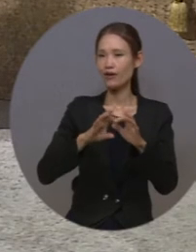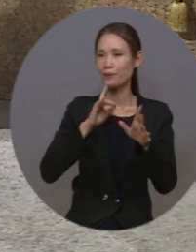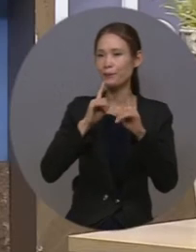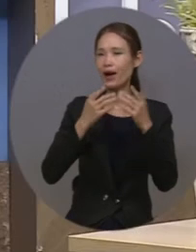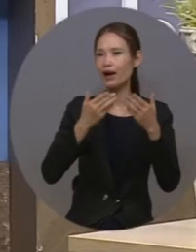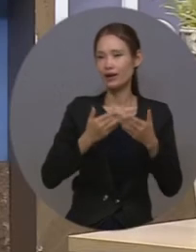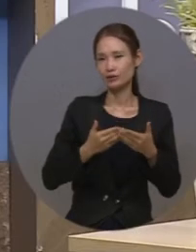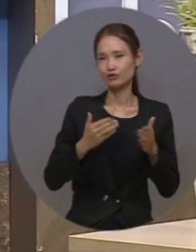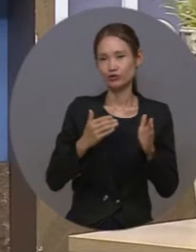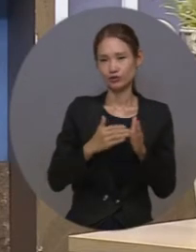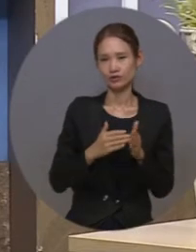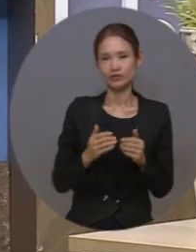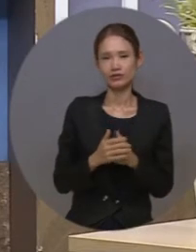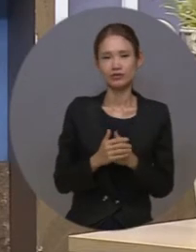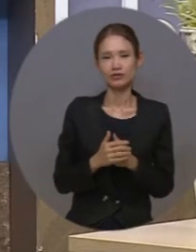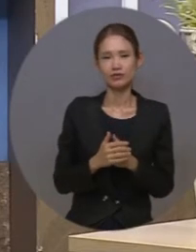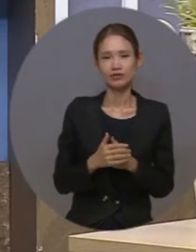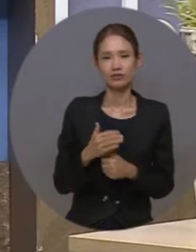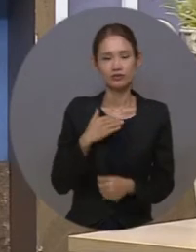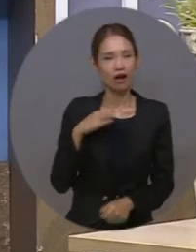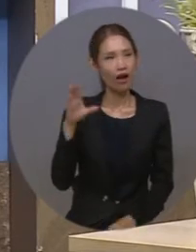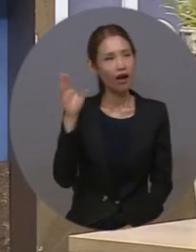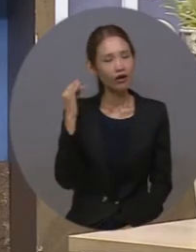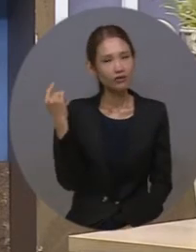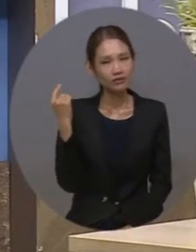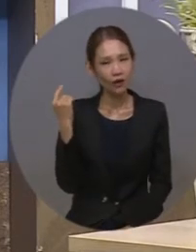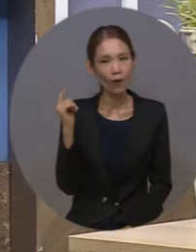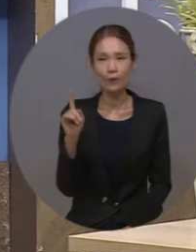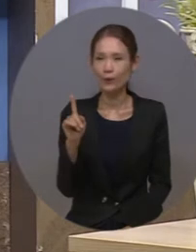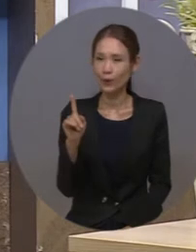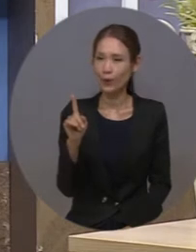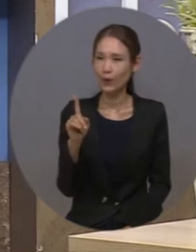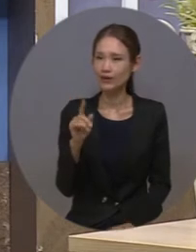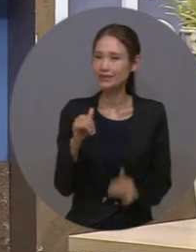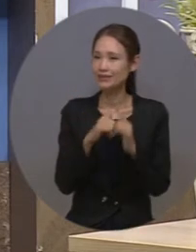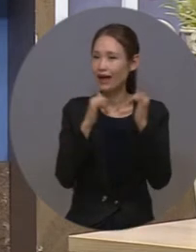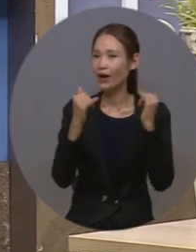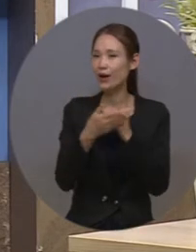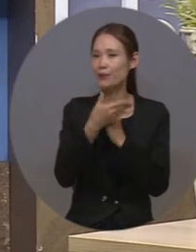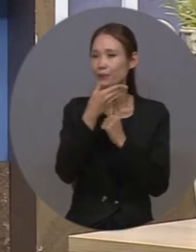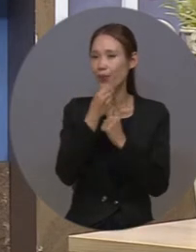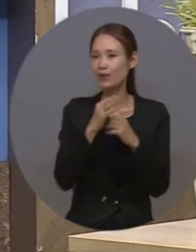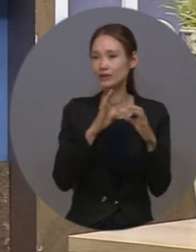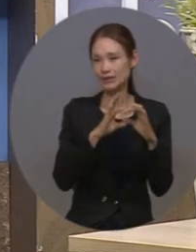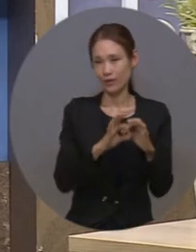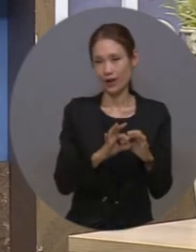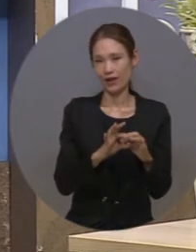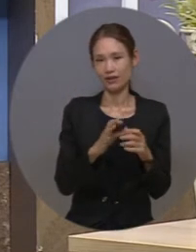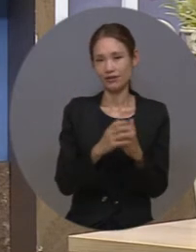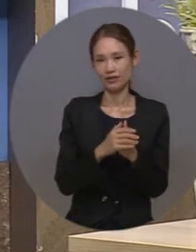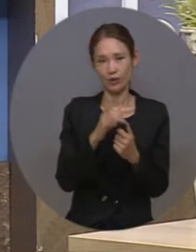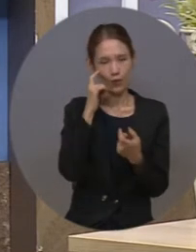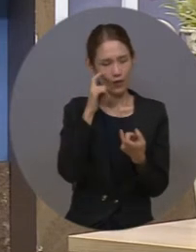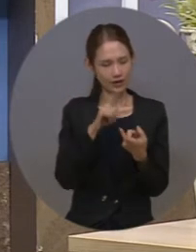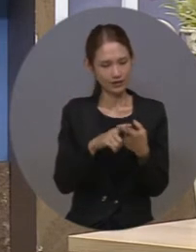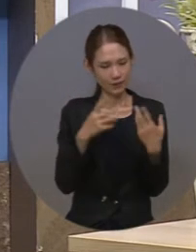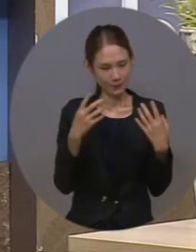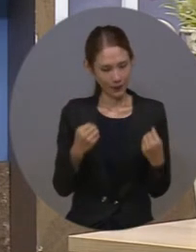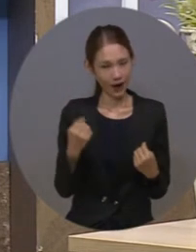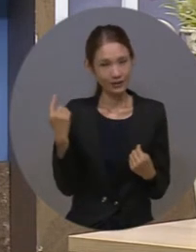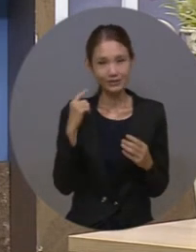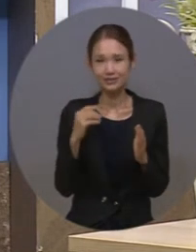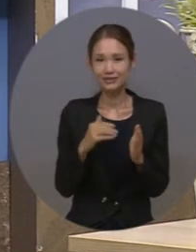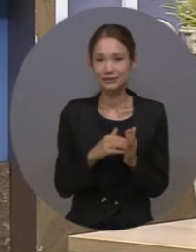해주셨는데, 사실 또 제가 듣기로는 의원님께서 이런 사회 복지와 관련해서도 관심이 굉장히